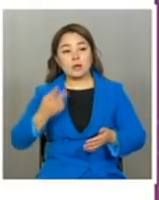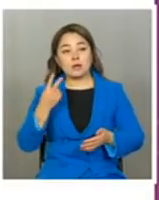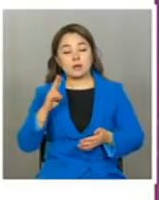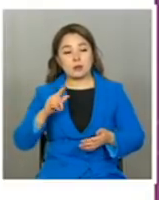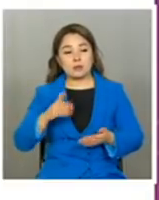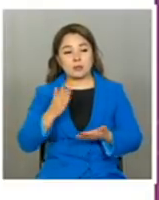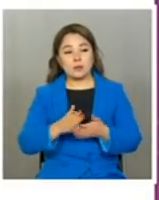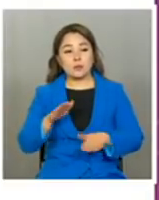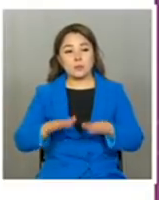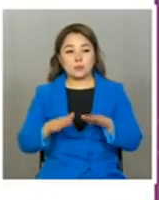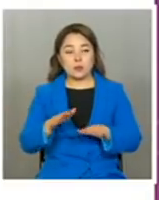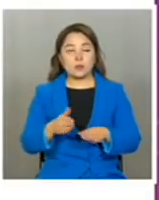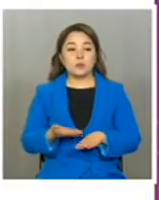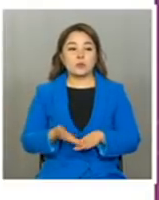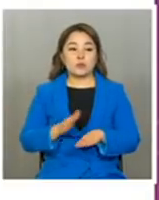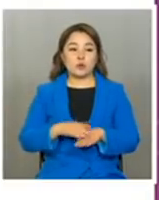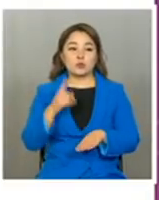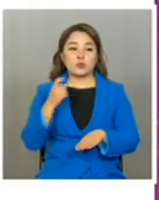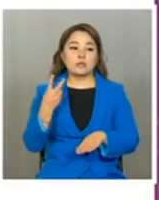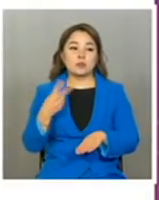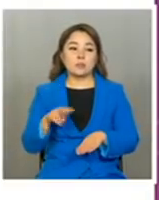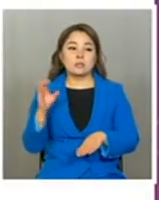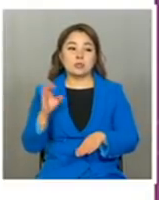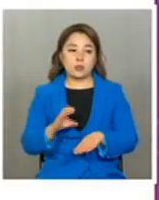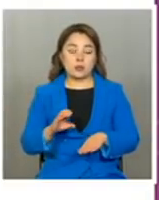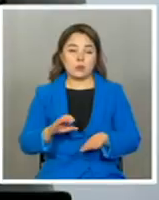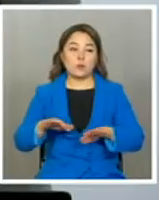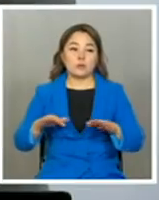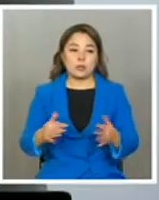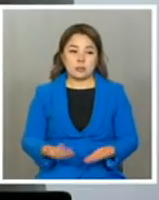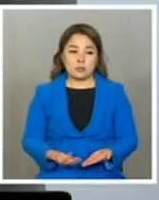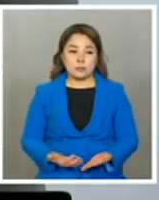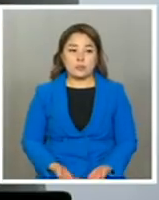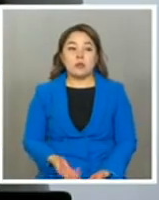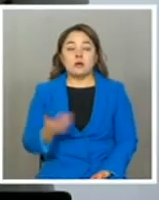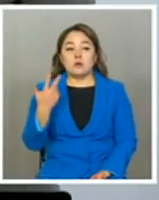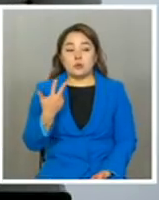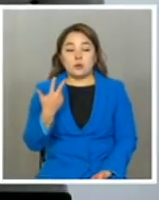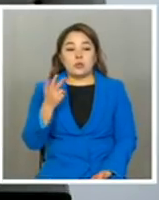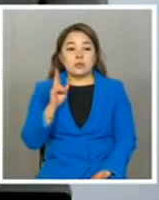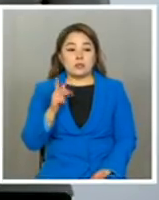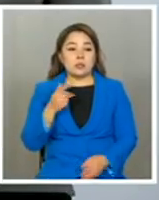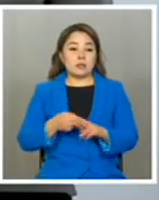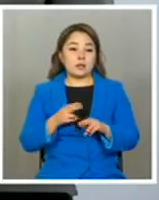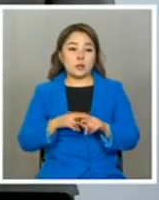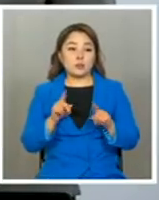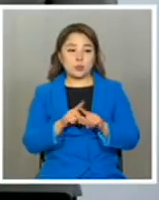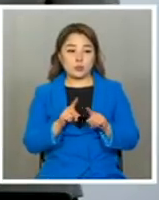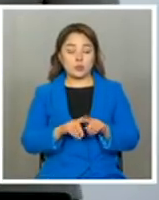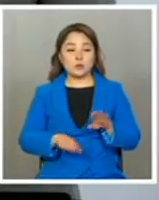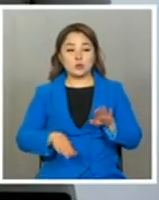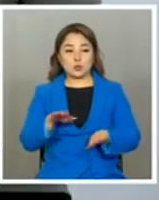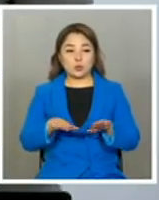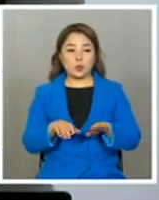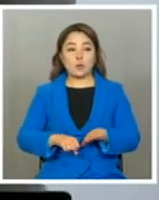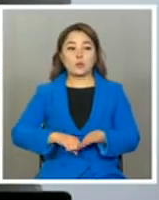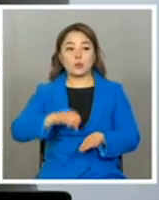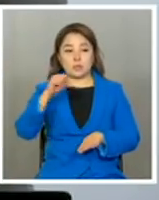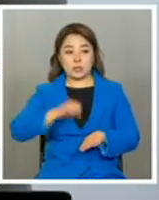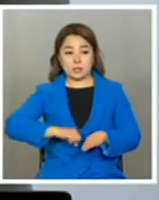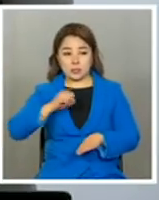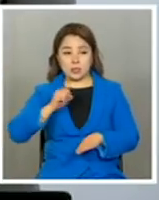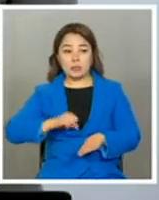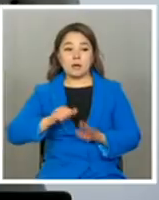жүкті көтерген кезде 120 секундта қажыды. Ал 3 кг жүкті көтерген кезде, сыналушының